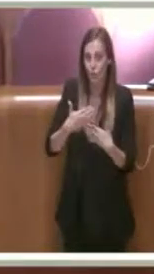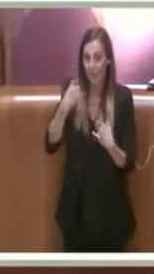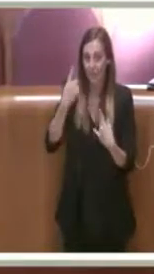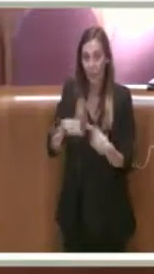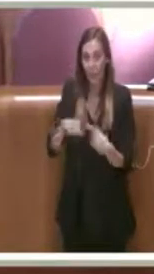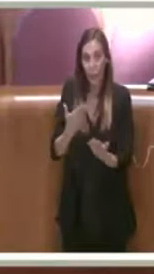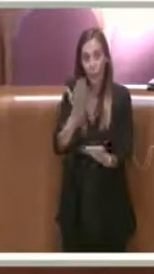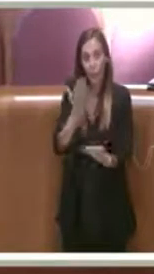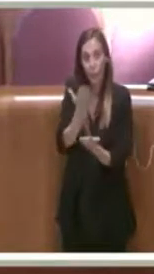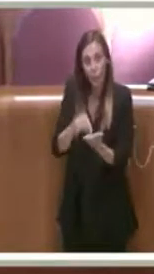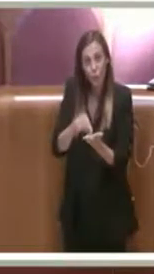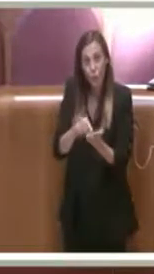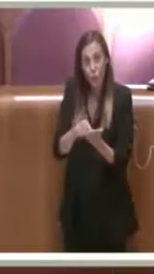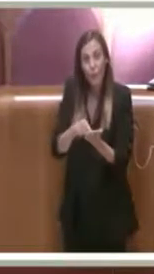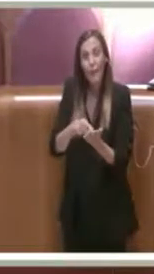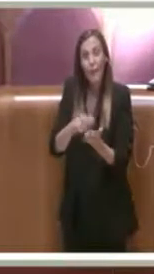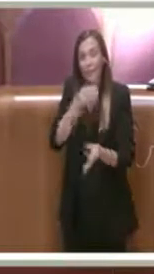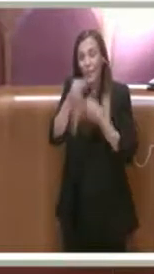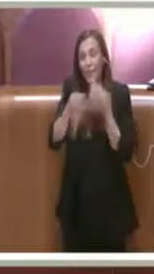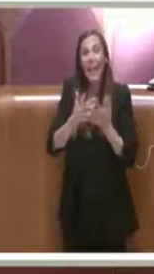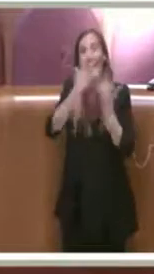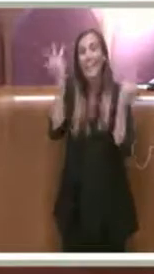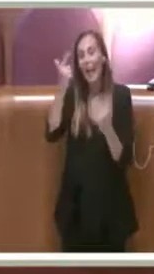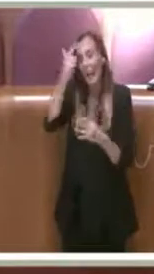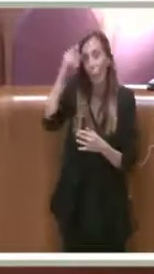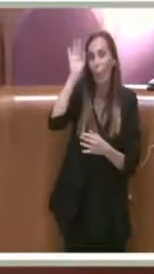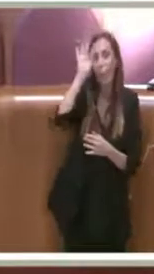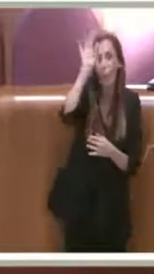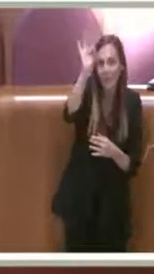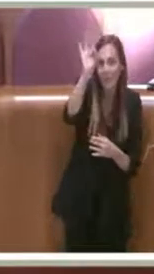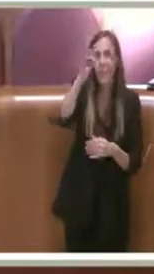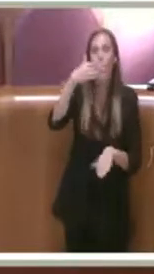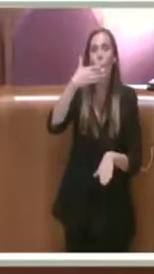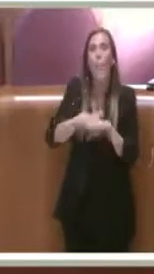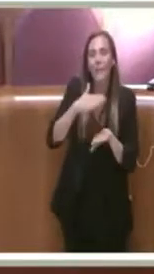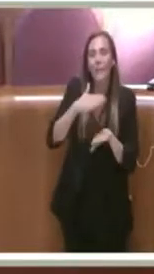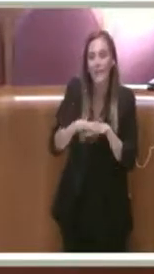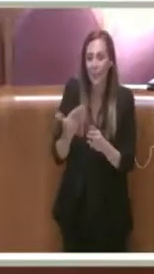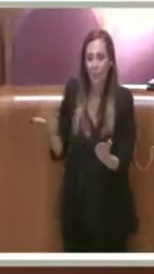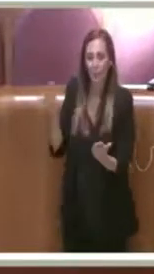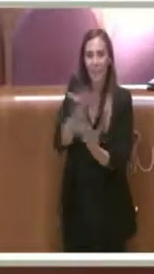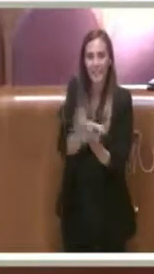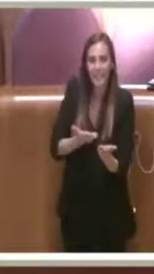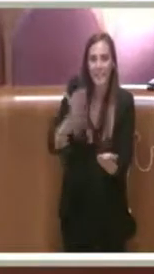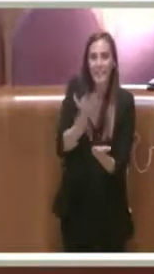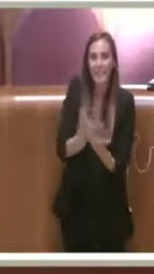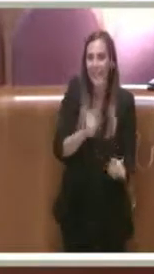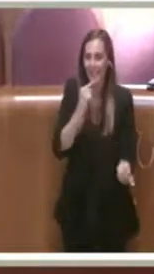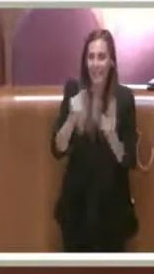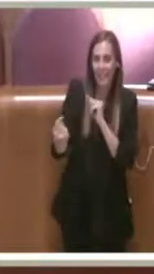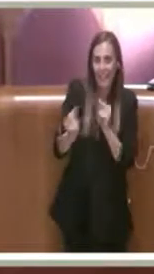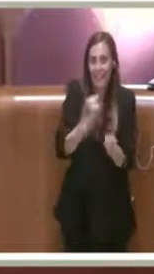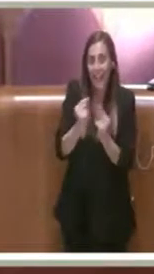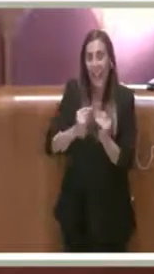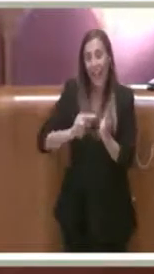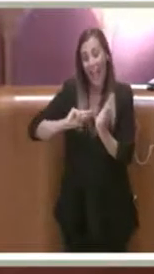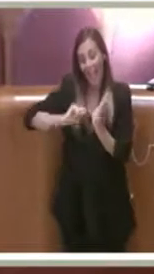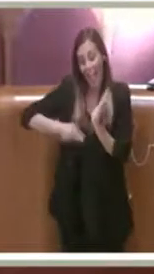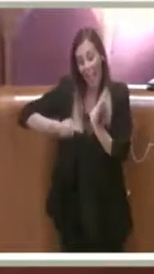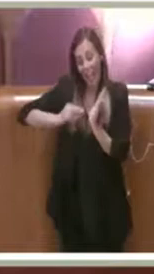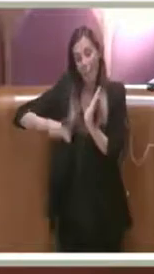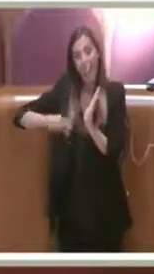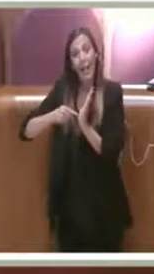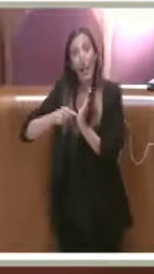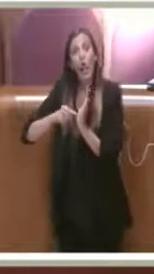meglio specificato le finalità, cambiato le modalità di presentazione, di trattazione, inserito l'emendabilità